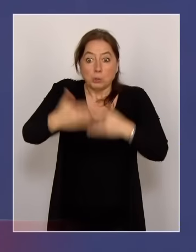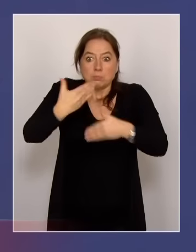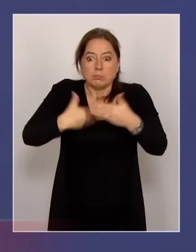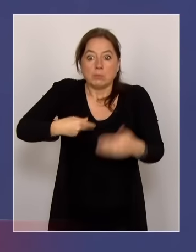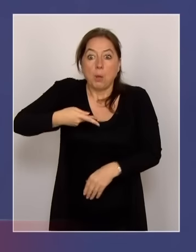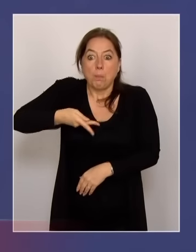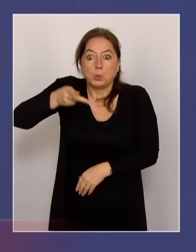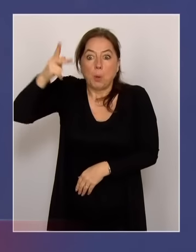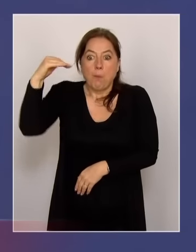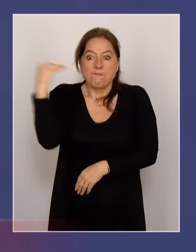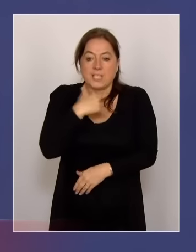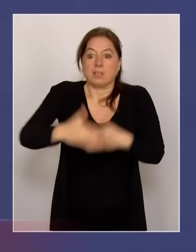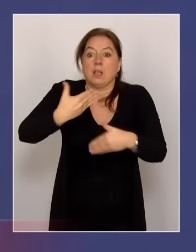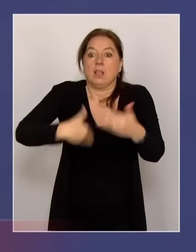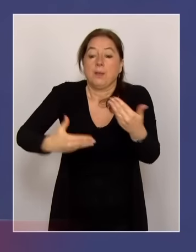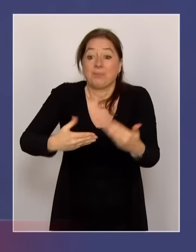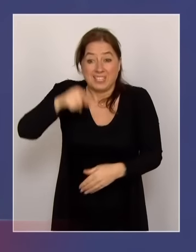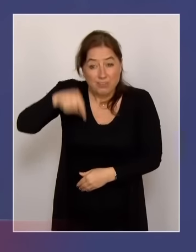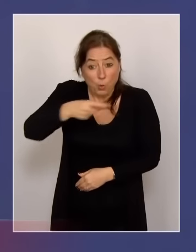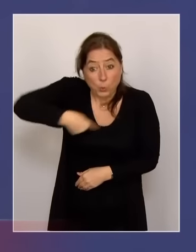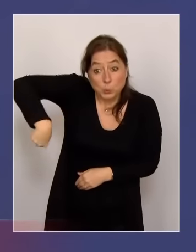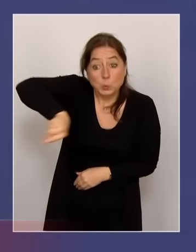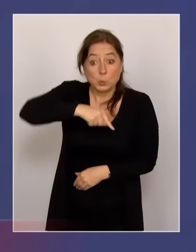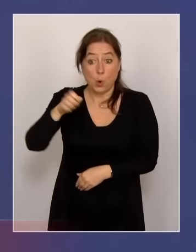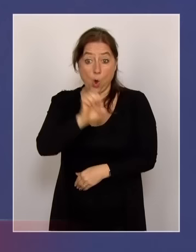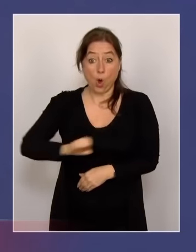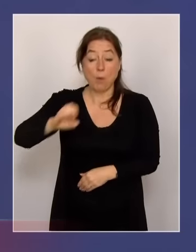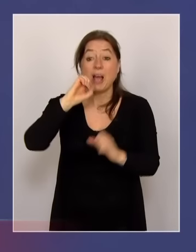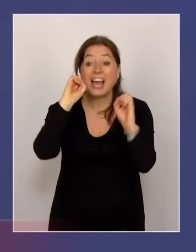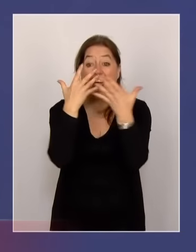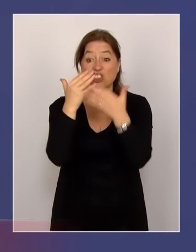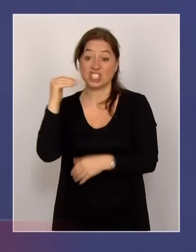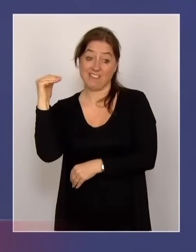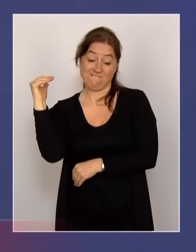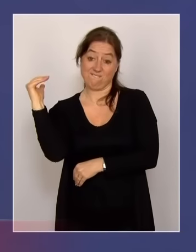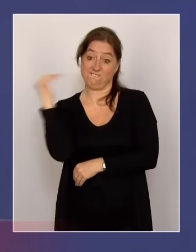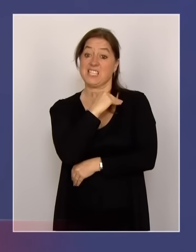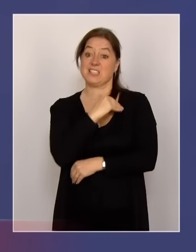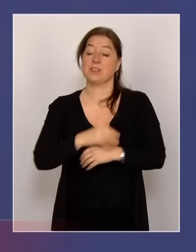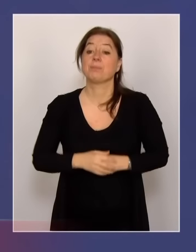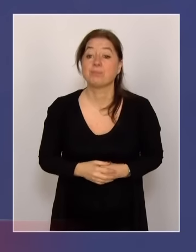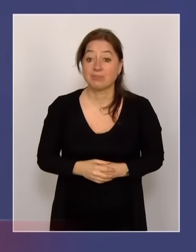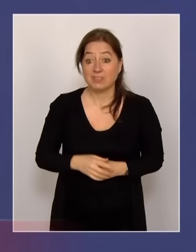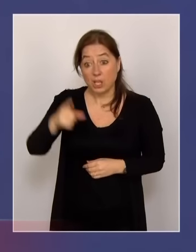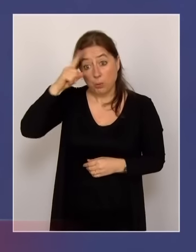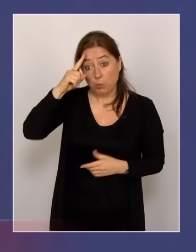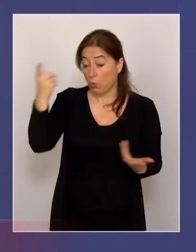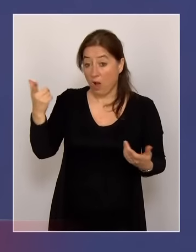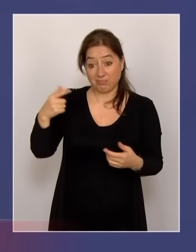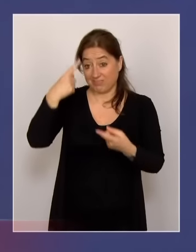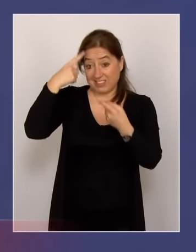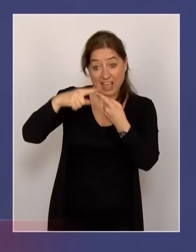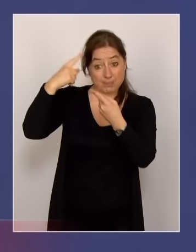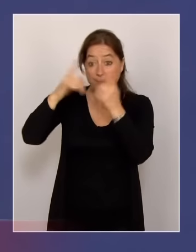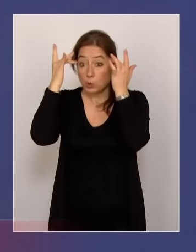Et donc la solution est dans notre capacité, parce que les règles du jeu ont changé sur chacun de ces points,